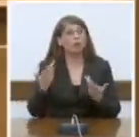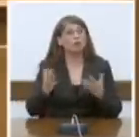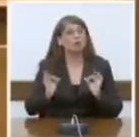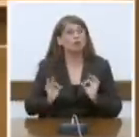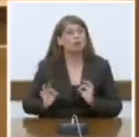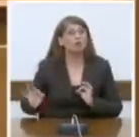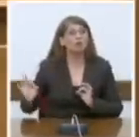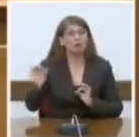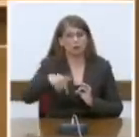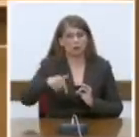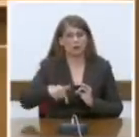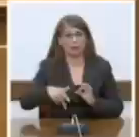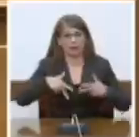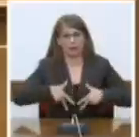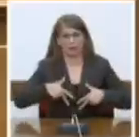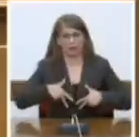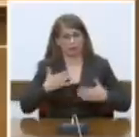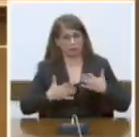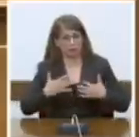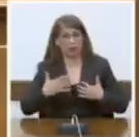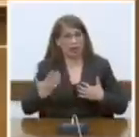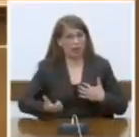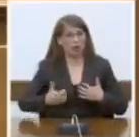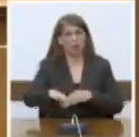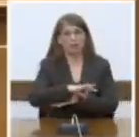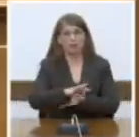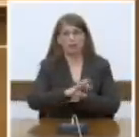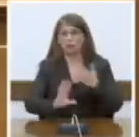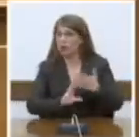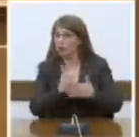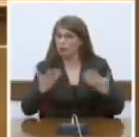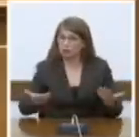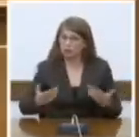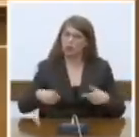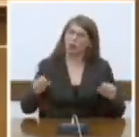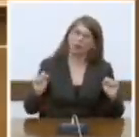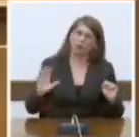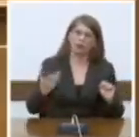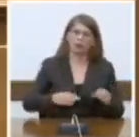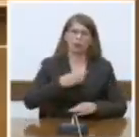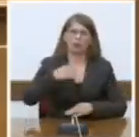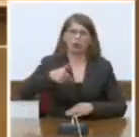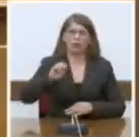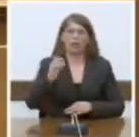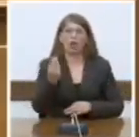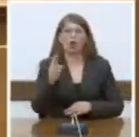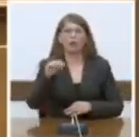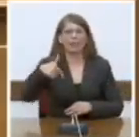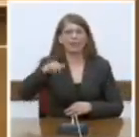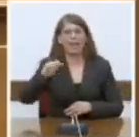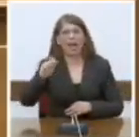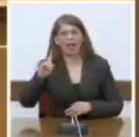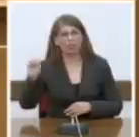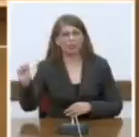σαν χώρα και μας ανησυχεί. Έχουμε σχεδιασμό της ανάπτυξης? Όχι. Γιατί ο κύριος Γεωργιάδης, σαν υπουργός ανάπτυξης τότε, είχε βγάλει